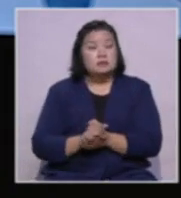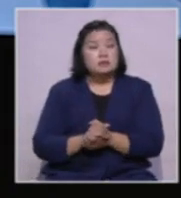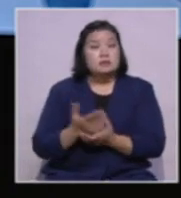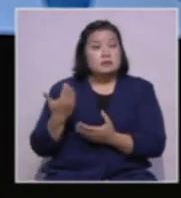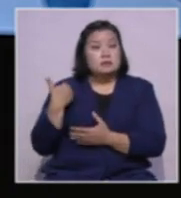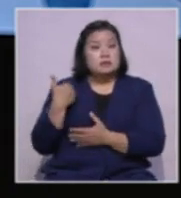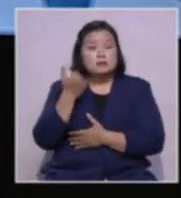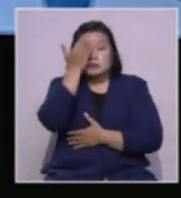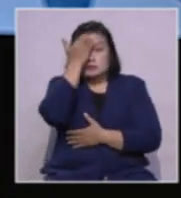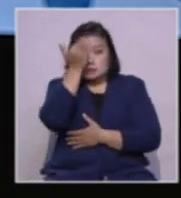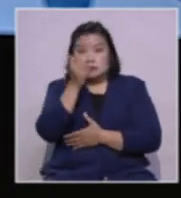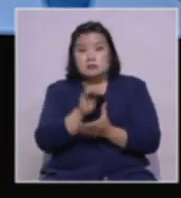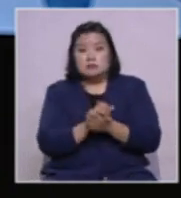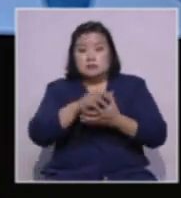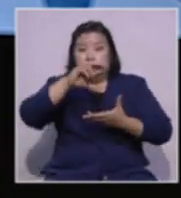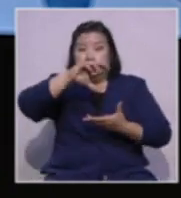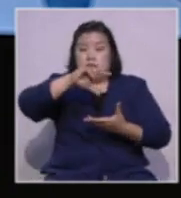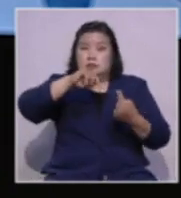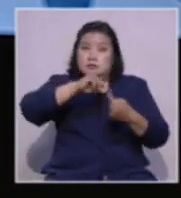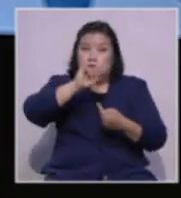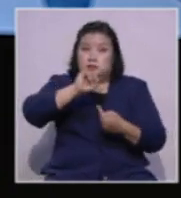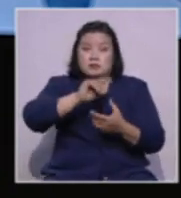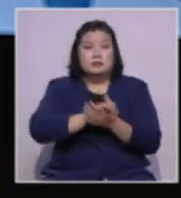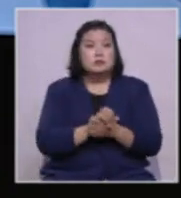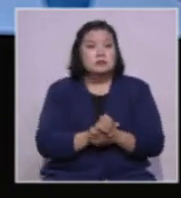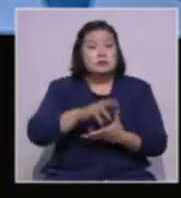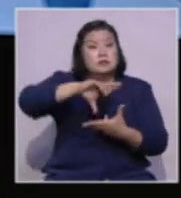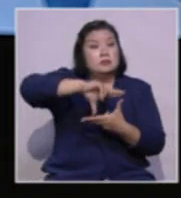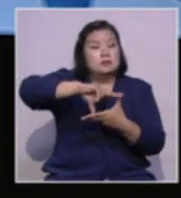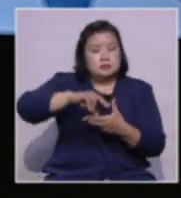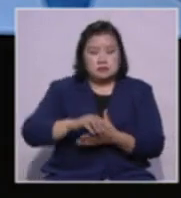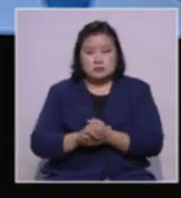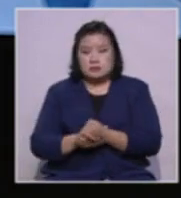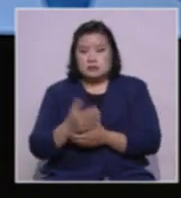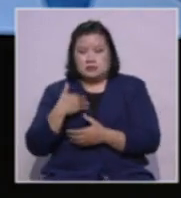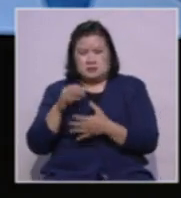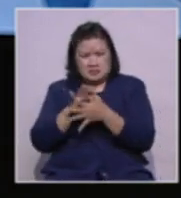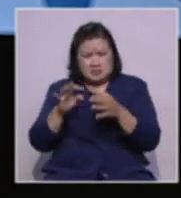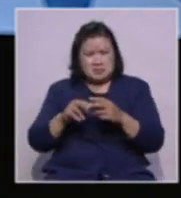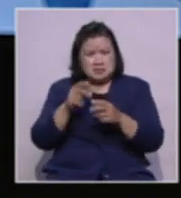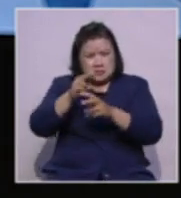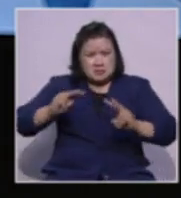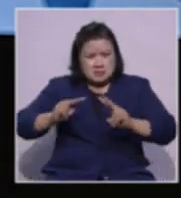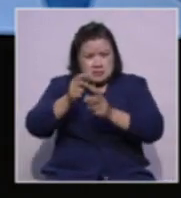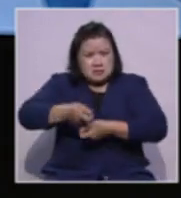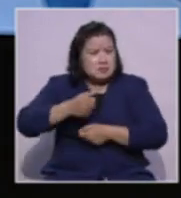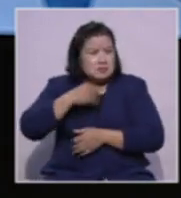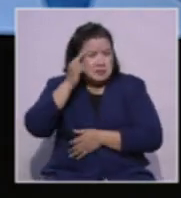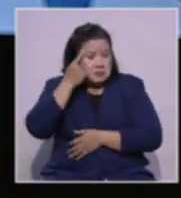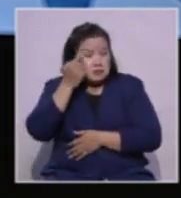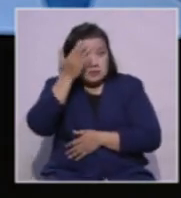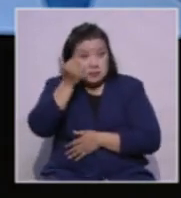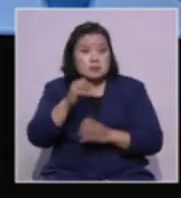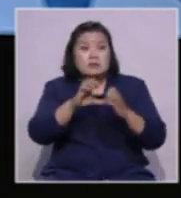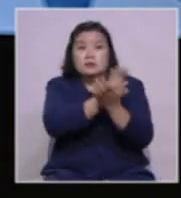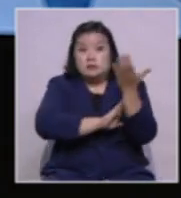ารัฐเนี่ยรัฐมนตรีช่วยคือคุณธรรมนัสนะครับก็ไม่ได้เป็นคนซึ่งเคยพูดเรื่องกระทรวงเกษตร ไม่เคย นะครับส่วนภูมิใจไทยเนี่ยเป็นพรรคอันดับ3